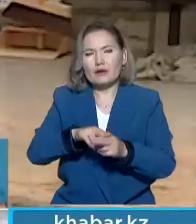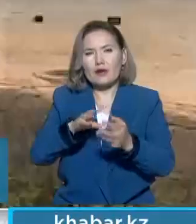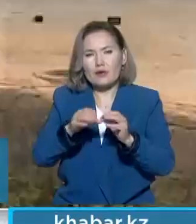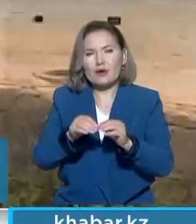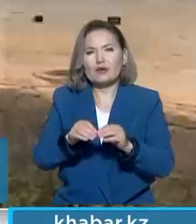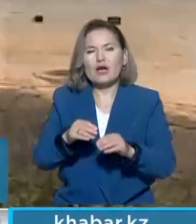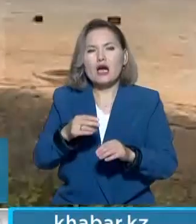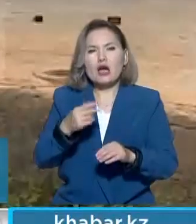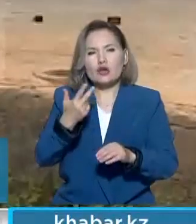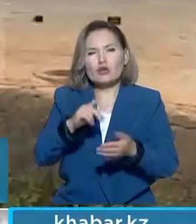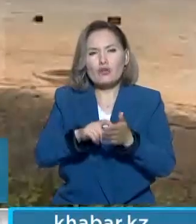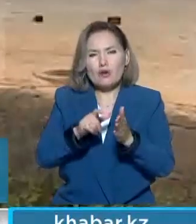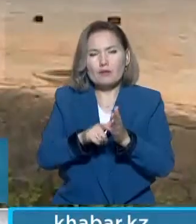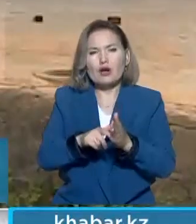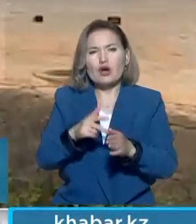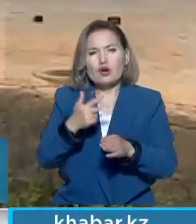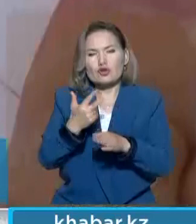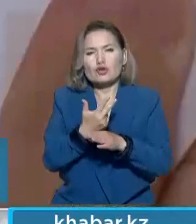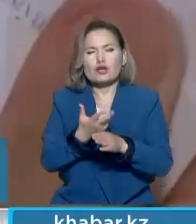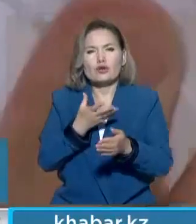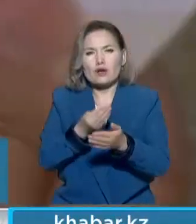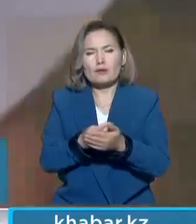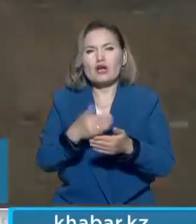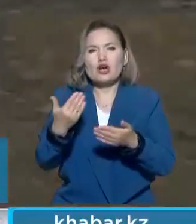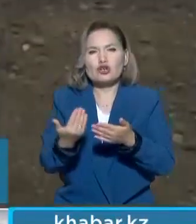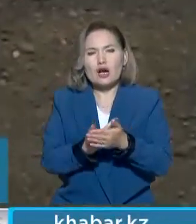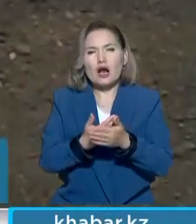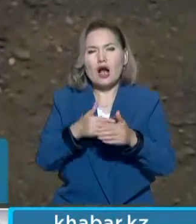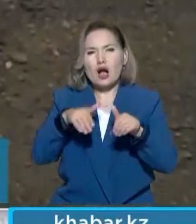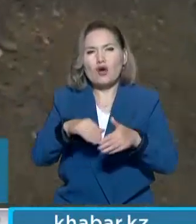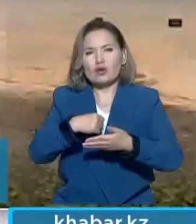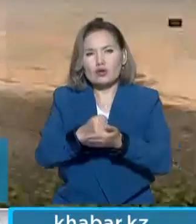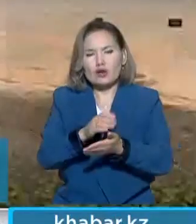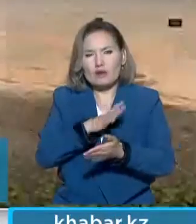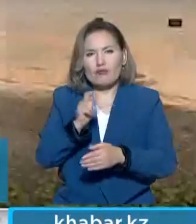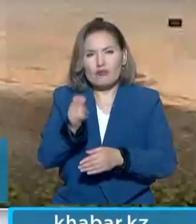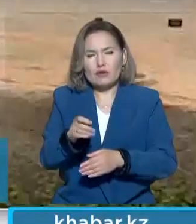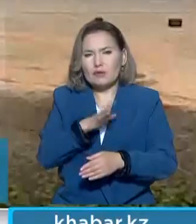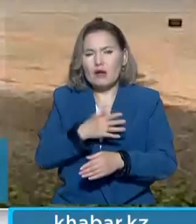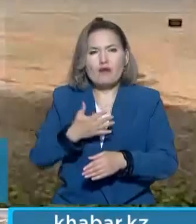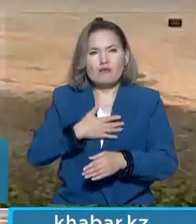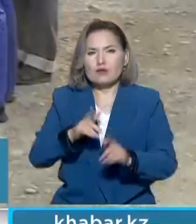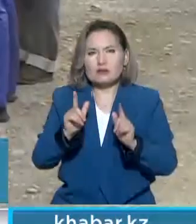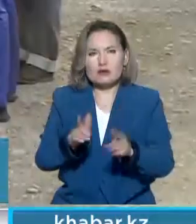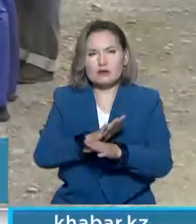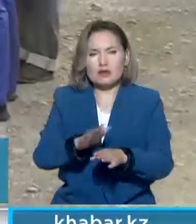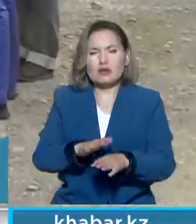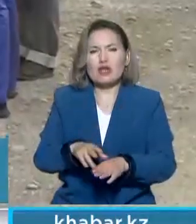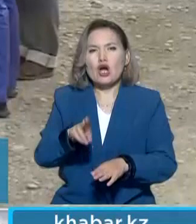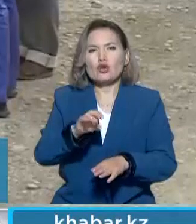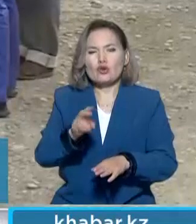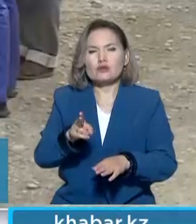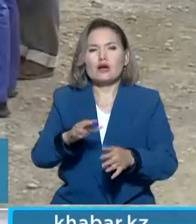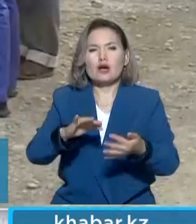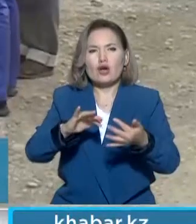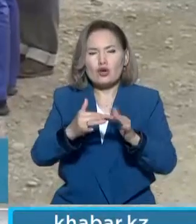МРП төлейсіңдер деп жаңадан НЖС қаулы шығарды. Сондықтан да бұнды біз заңсыз деп есептейміз. Достықта баспанасын